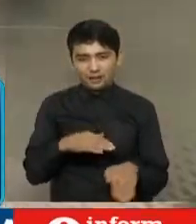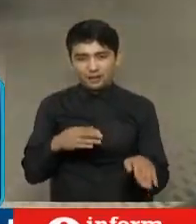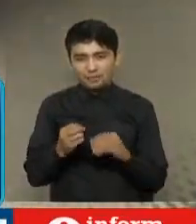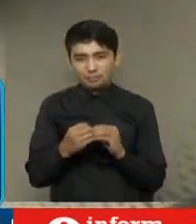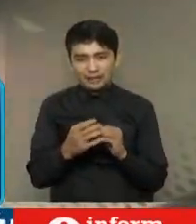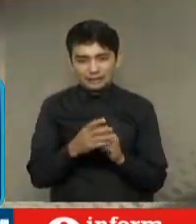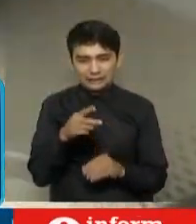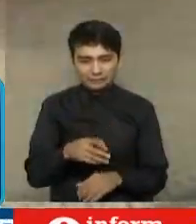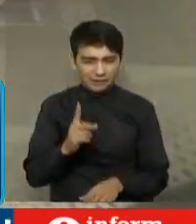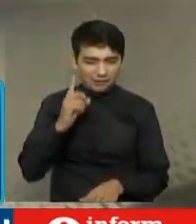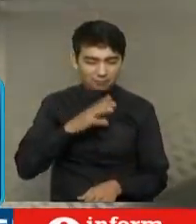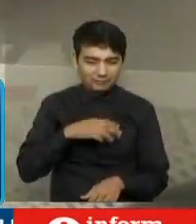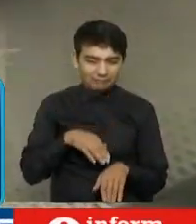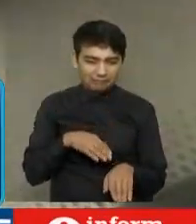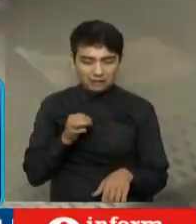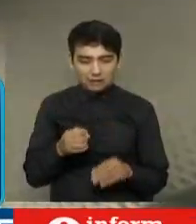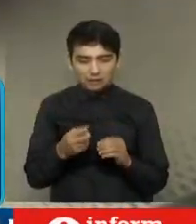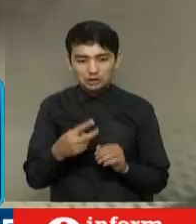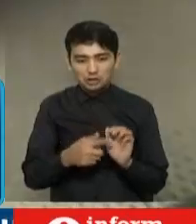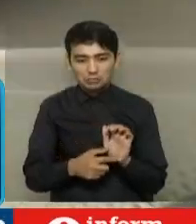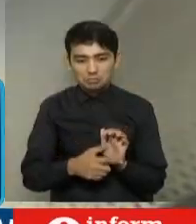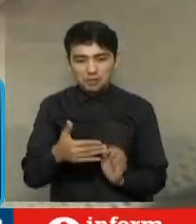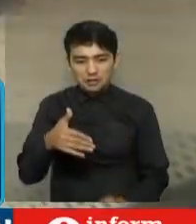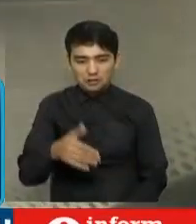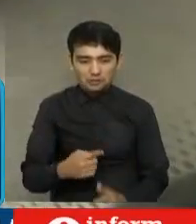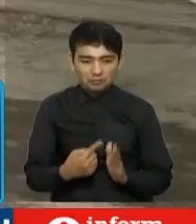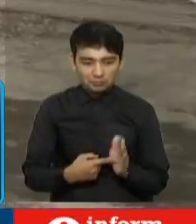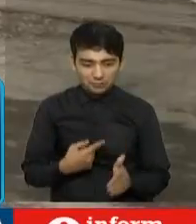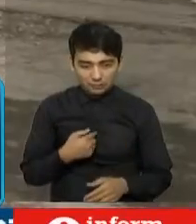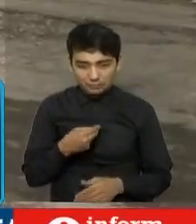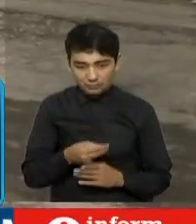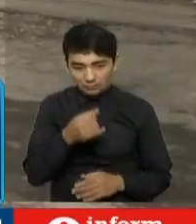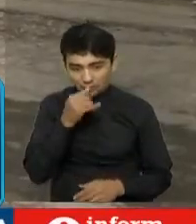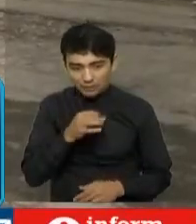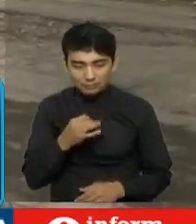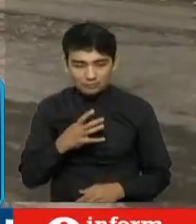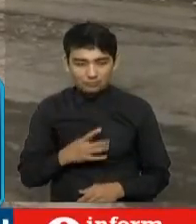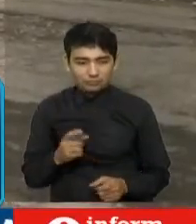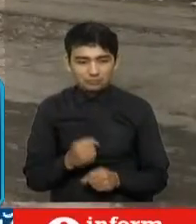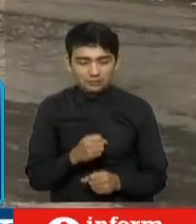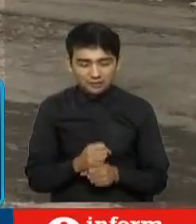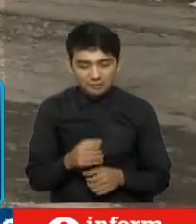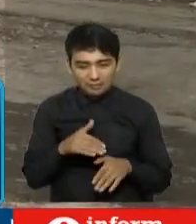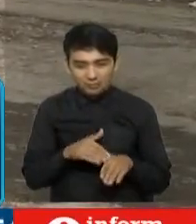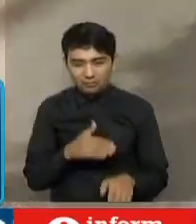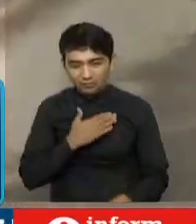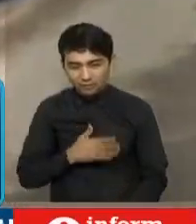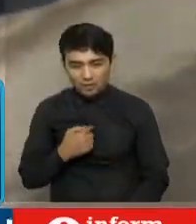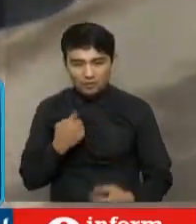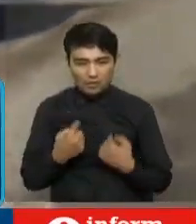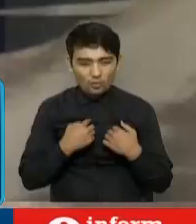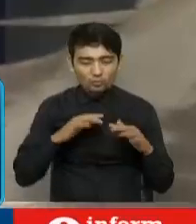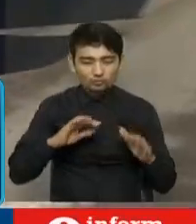kilometre jerde. Jürgünen turuğu köp bolğan jürgüzüşler şekarada kütüden şarşağan. Sonduktan bolar baya qozğalıstan abden mezi